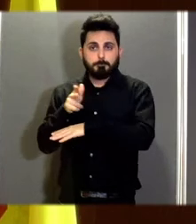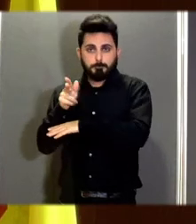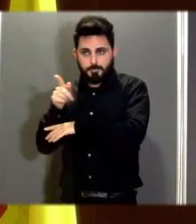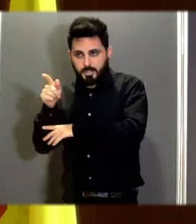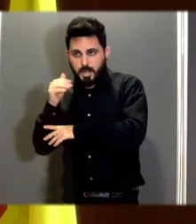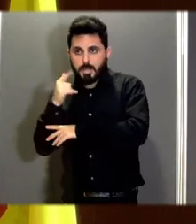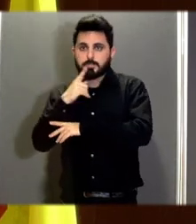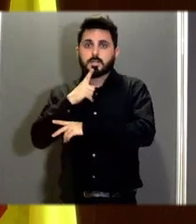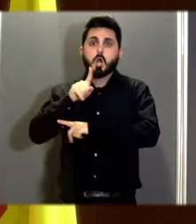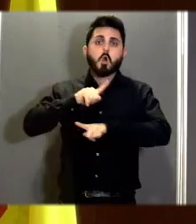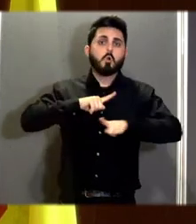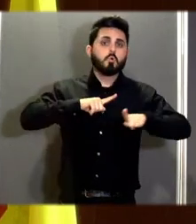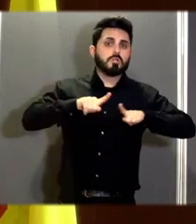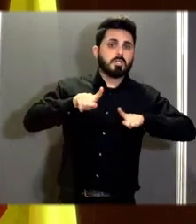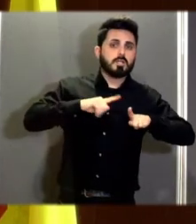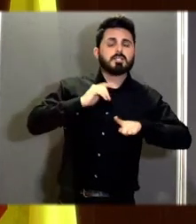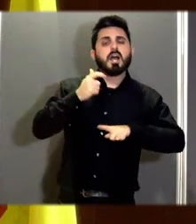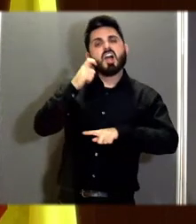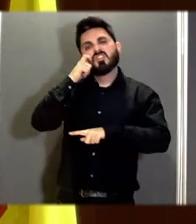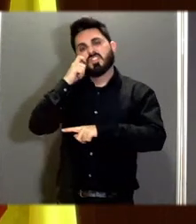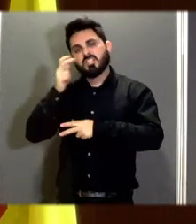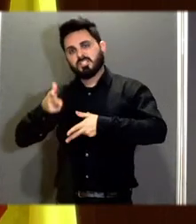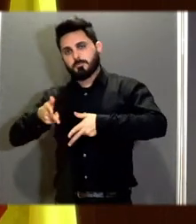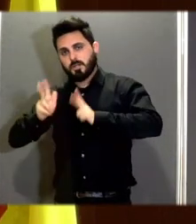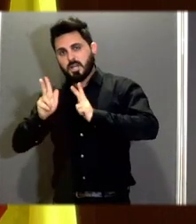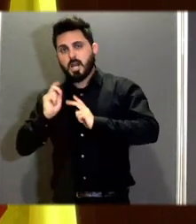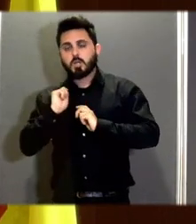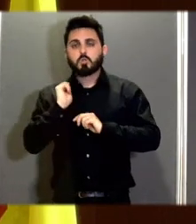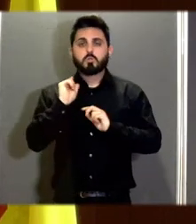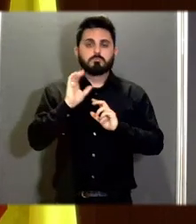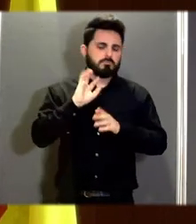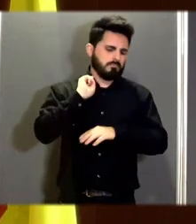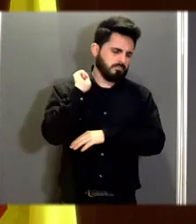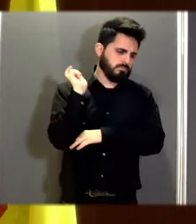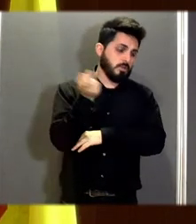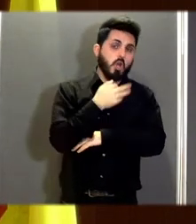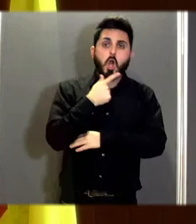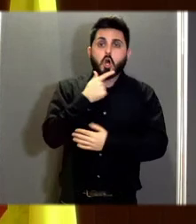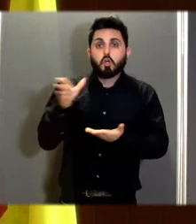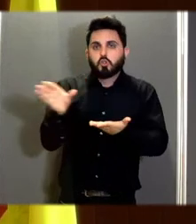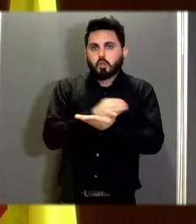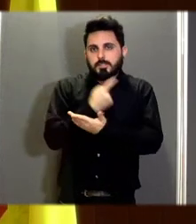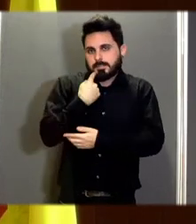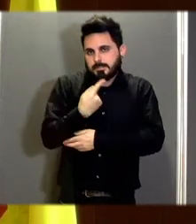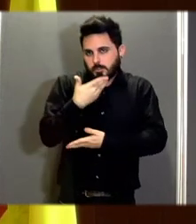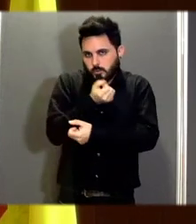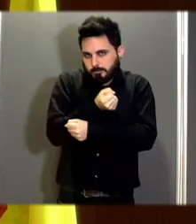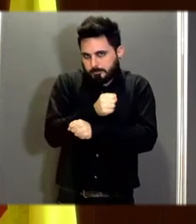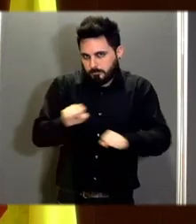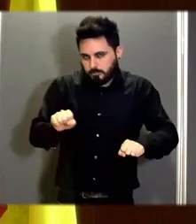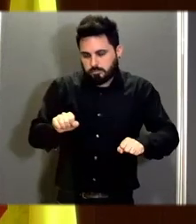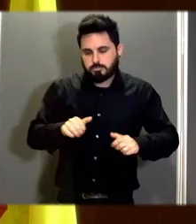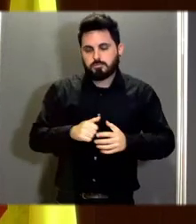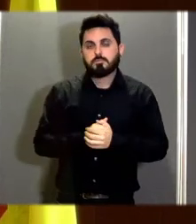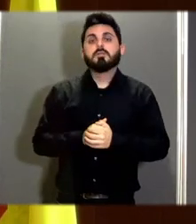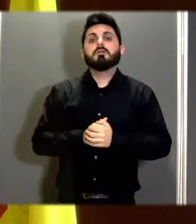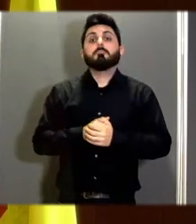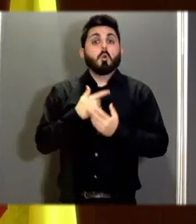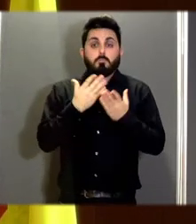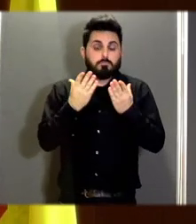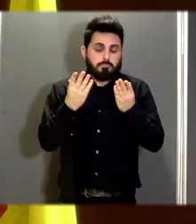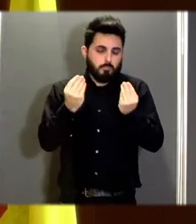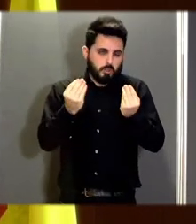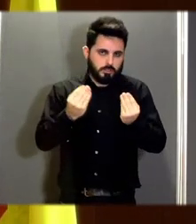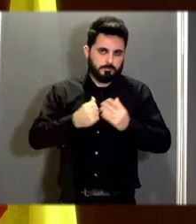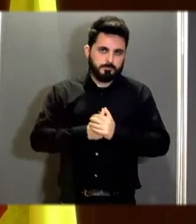vingut Drets de Llibertats, han vingut Constituïm, ha vingut Dubai Constituent, no les puc dir totes, però realment han set moltes.